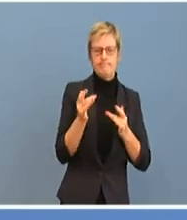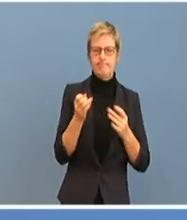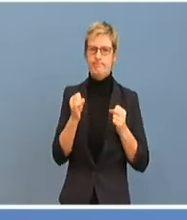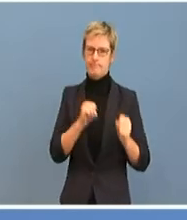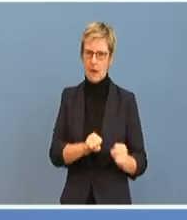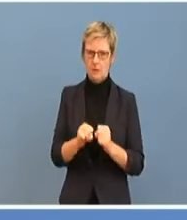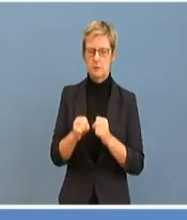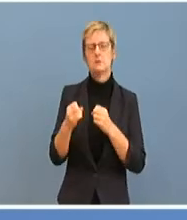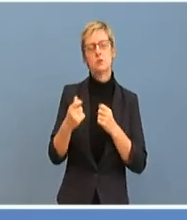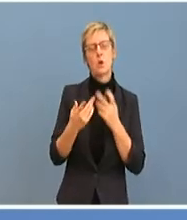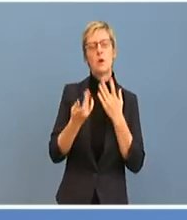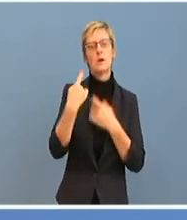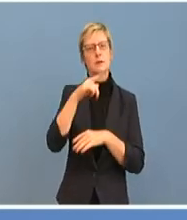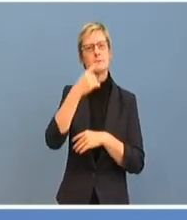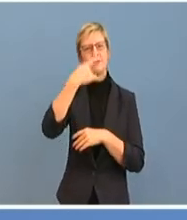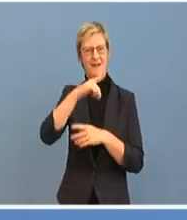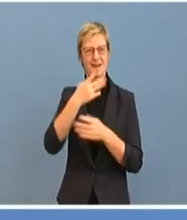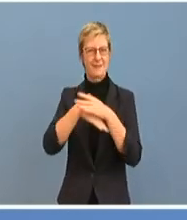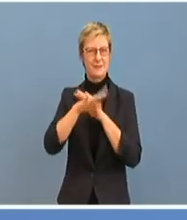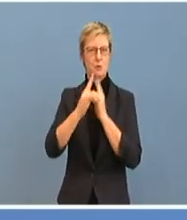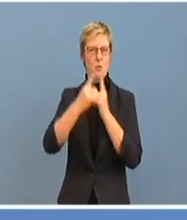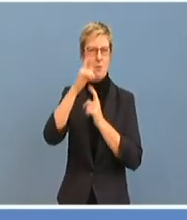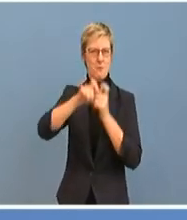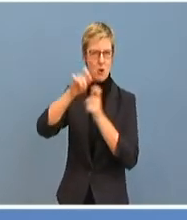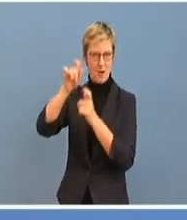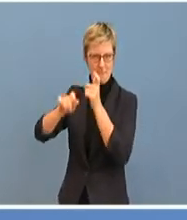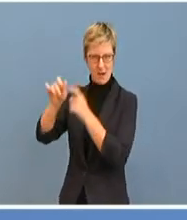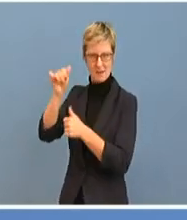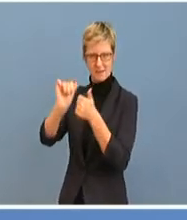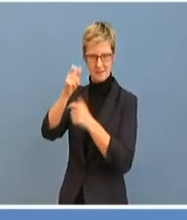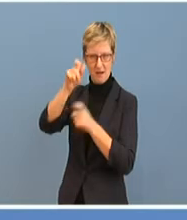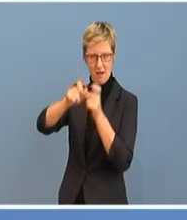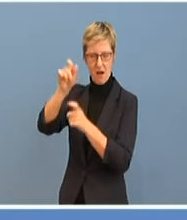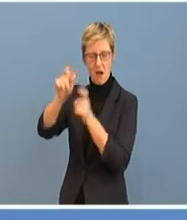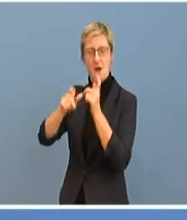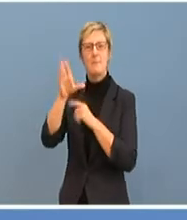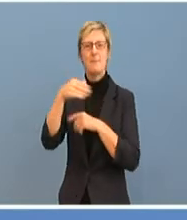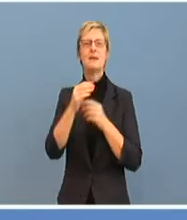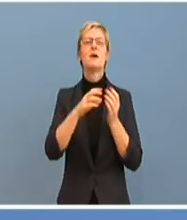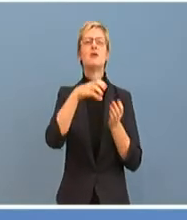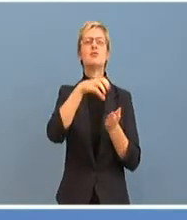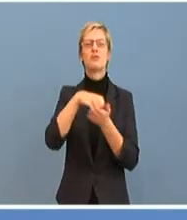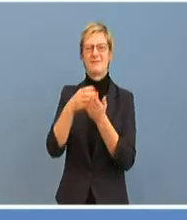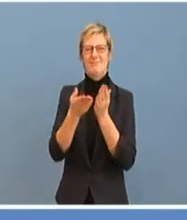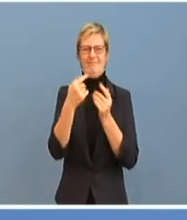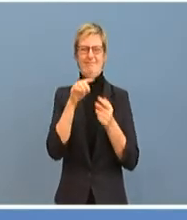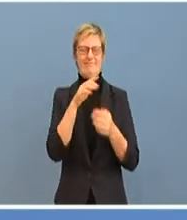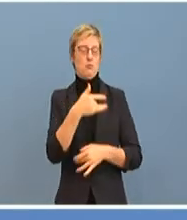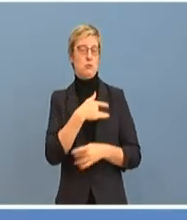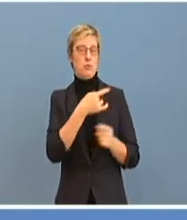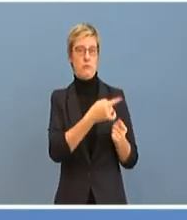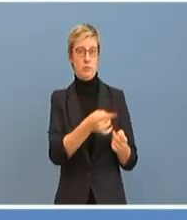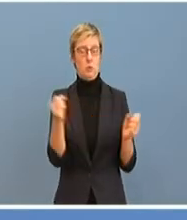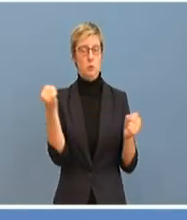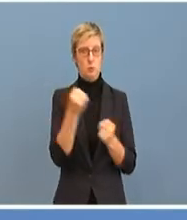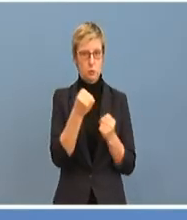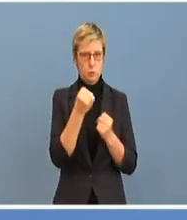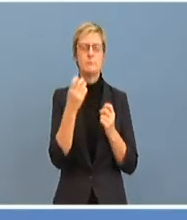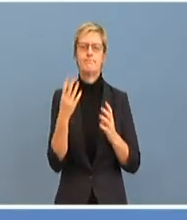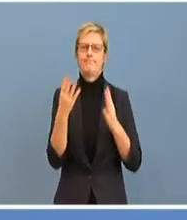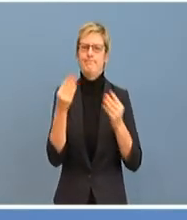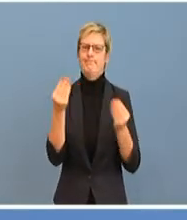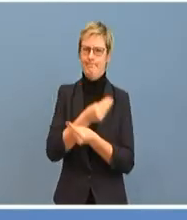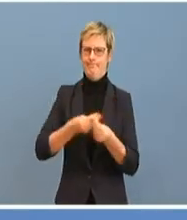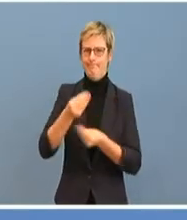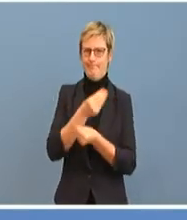Gespräch mit den Oberbürgermeistern und Oberbürgermeisterinnen der meist betroffenen Großstädte. Daneben wurden dann im